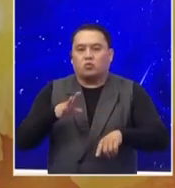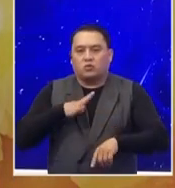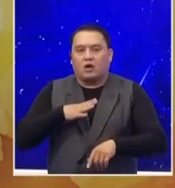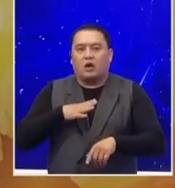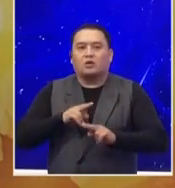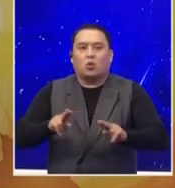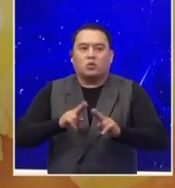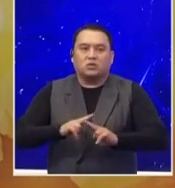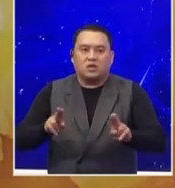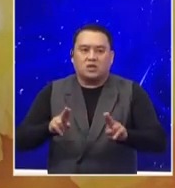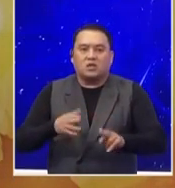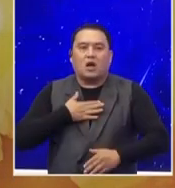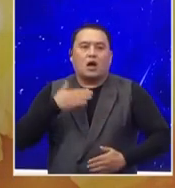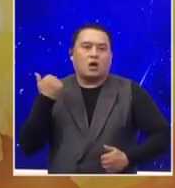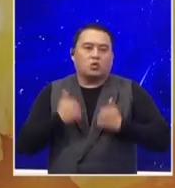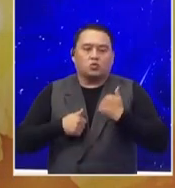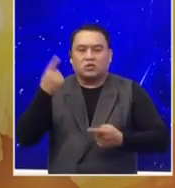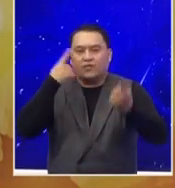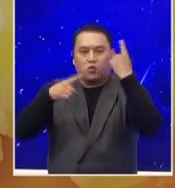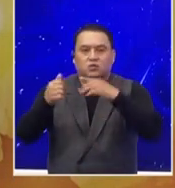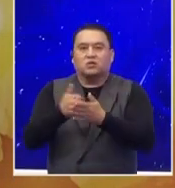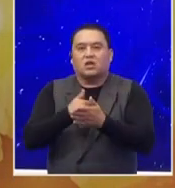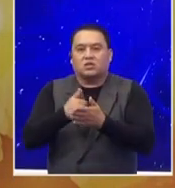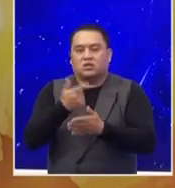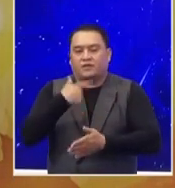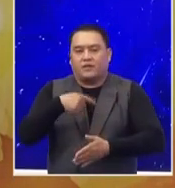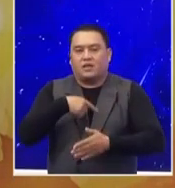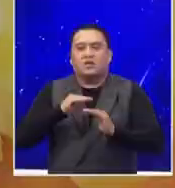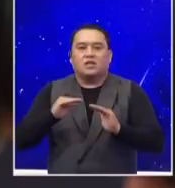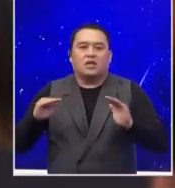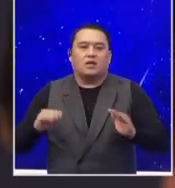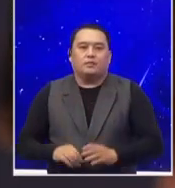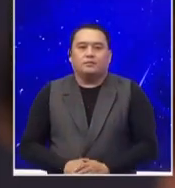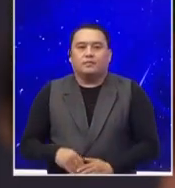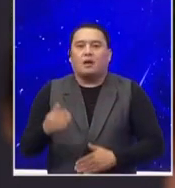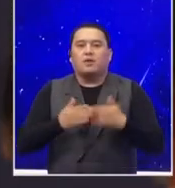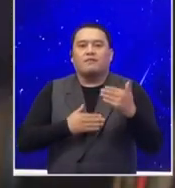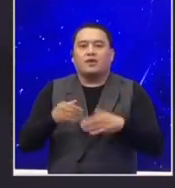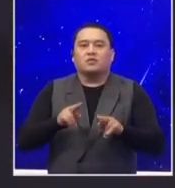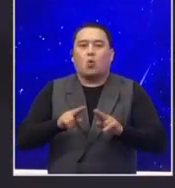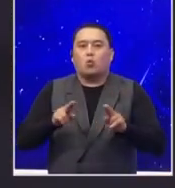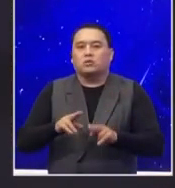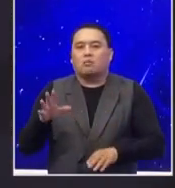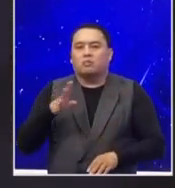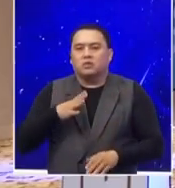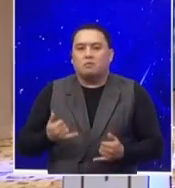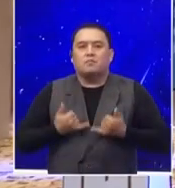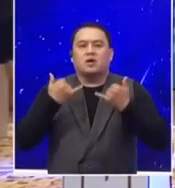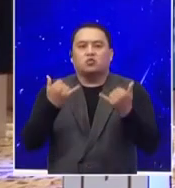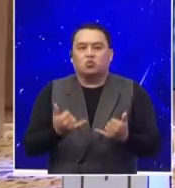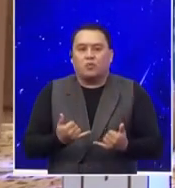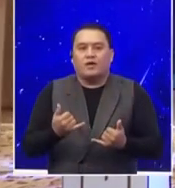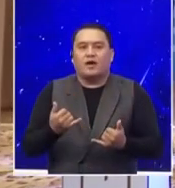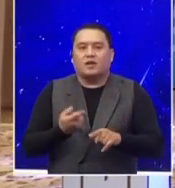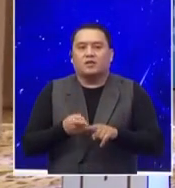качестве преподавателя. Я горжусь творческими достижениями своих учеников. Профессия учителя во все времена была почетной и